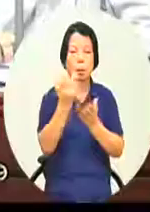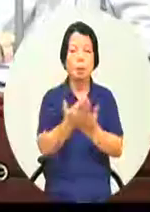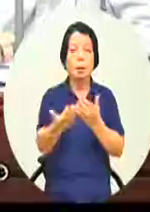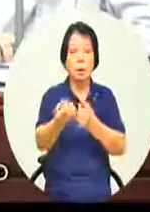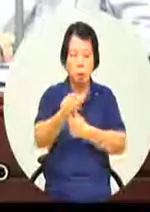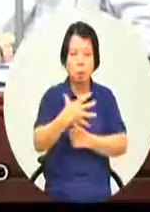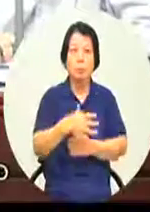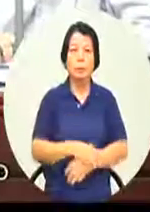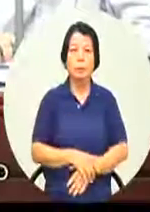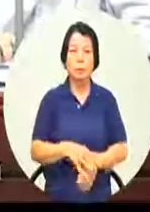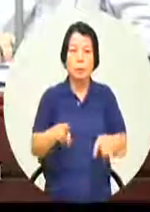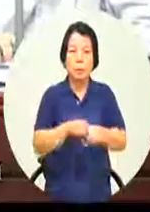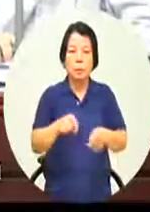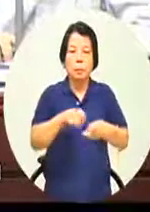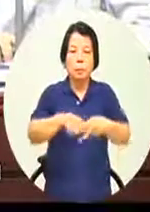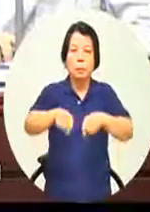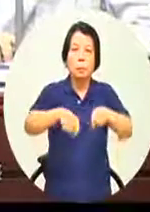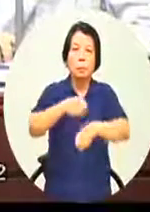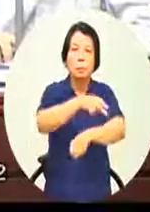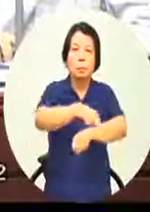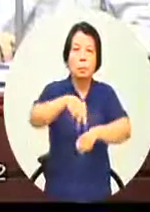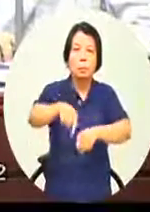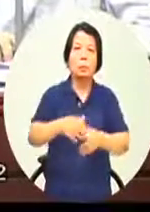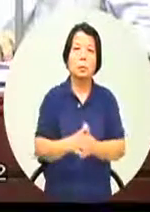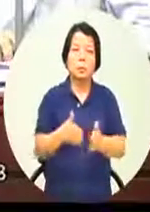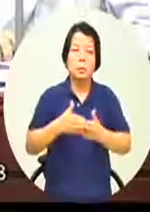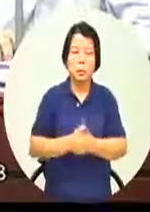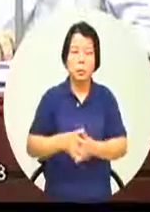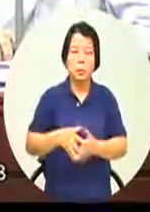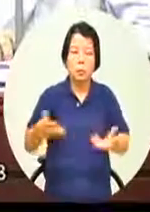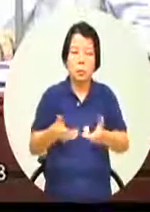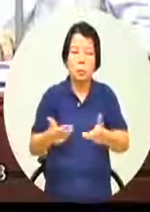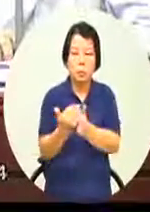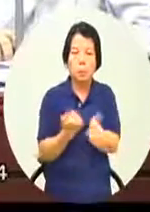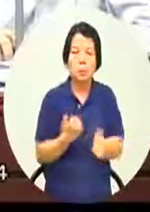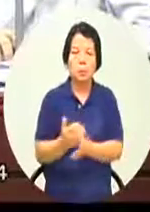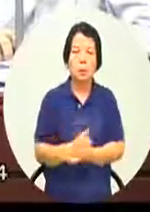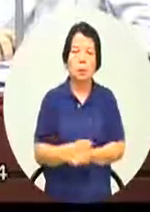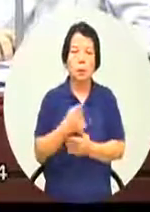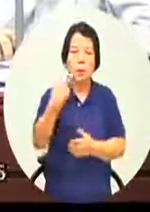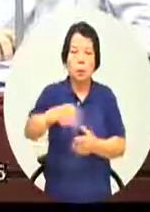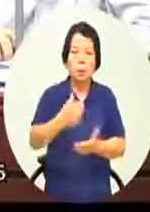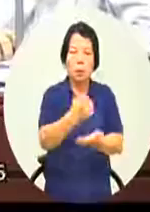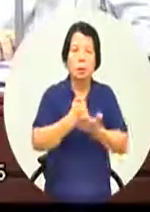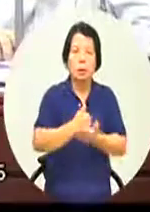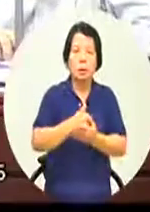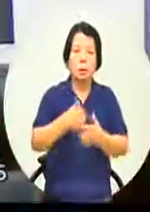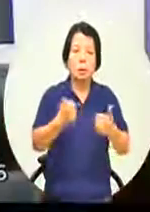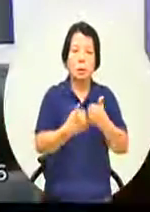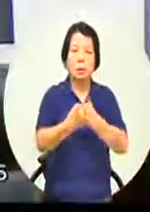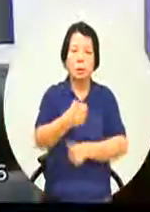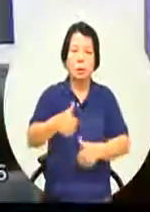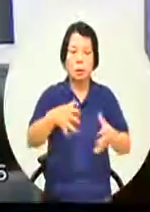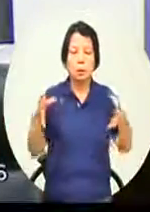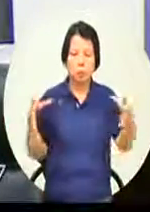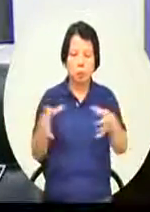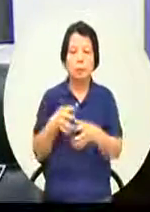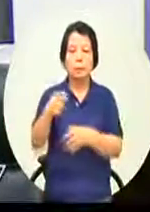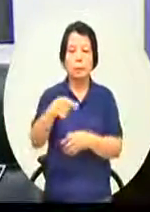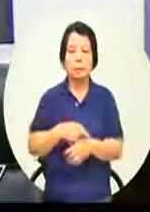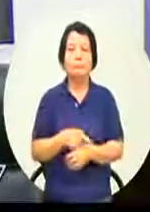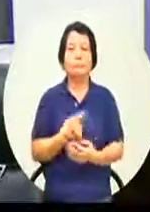们一般工程设计在如果要施工前，我们说明会会邀请议员过去参加。 好 ，OK， 请坐。